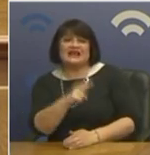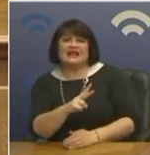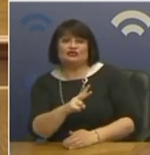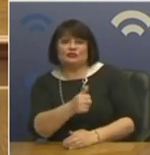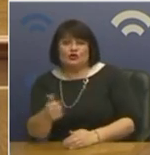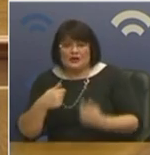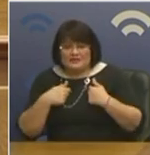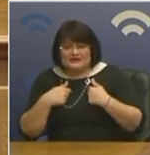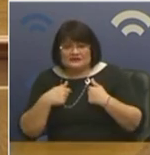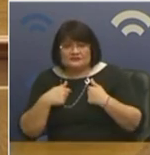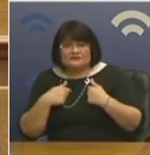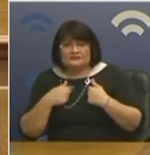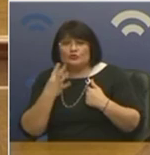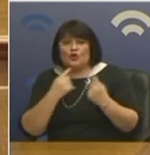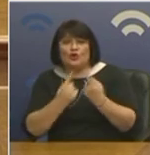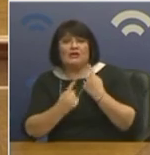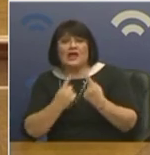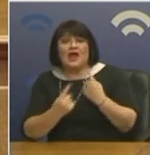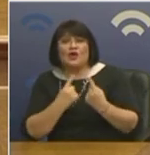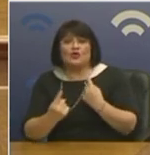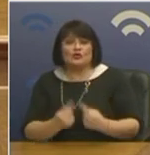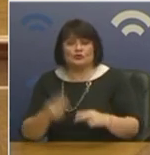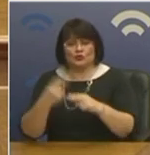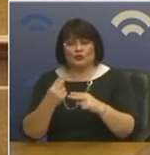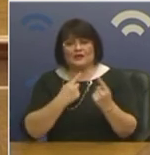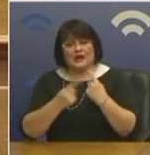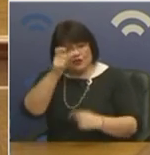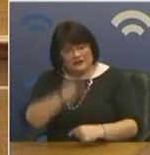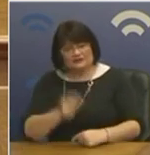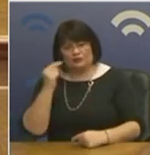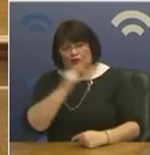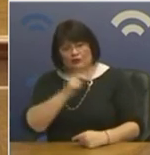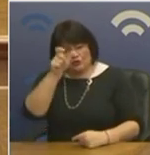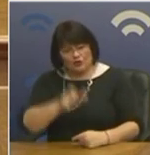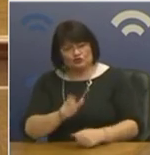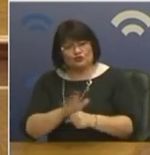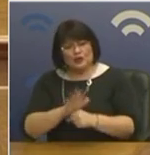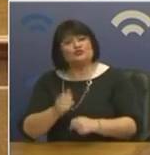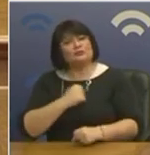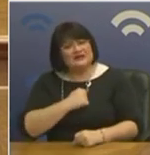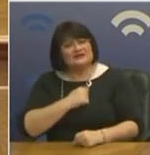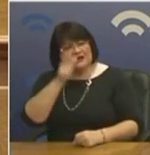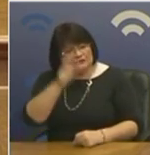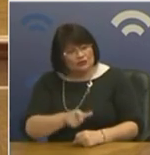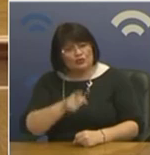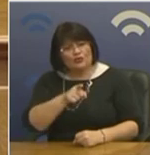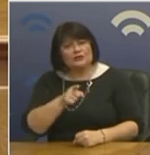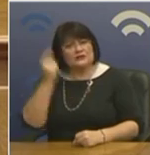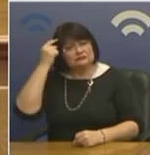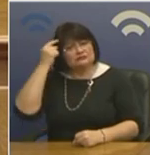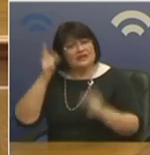λόγο? Τότε γιατί κάναμε τον διάλογο, τον περιβόητο? Γιατί είστε ένας άνθρωπος ο οποίος τουλάχιστον πιστεύω ότι έχετε μια μεταρρυθμιστική